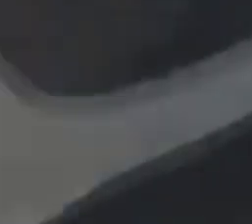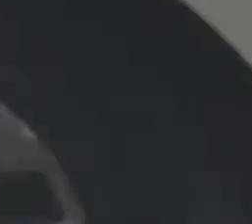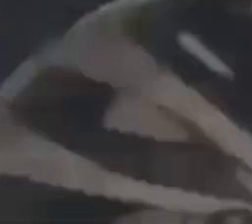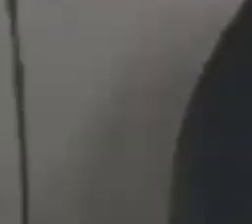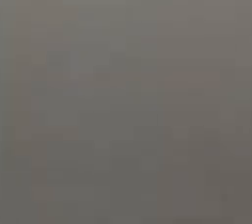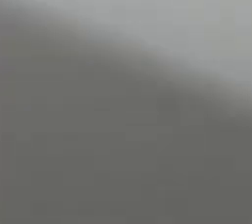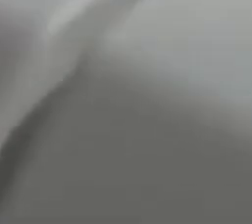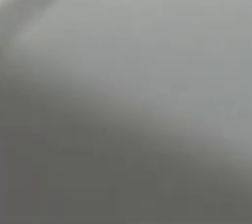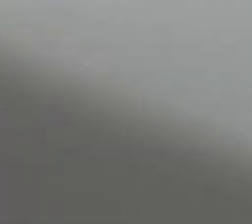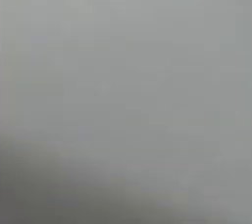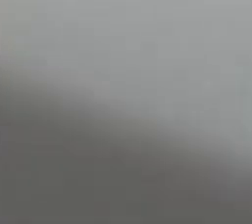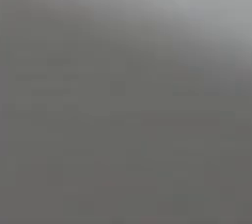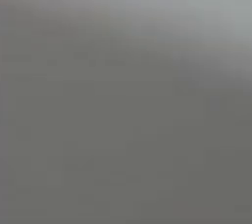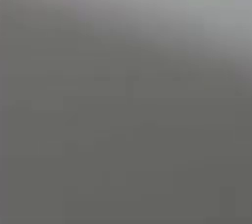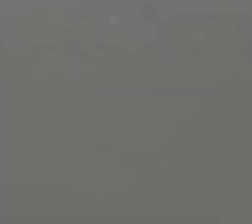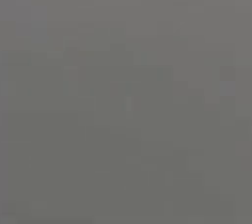to the Eurovision